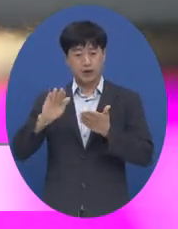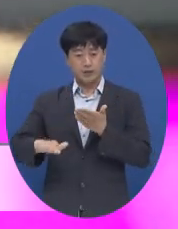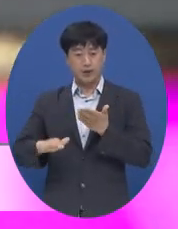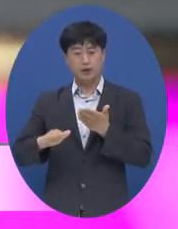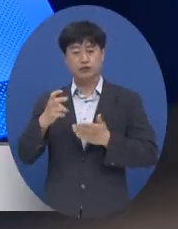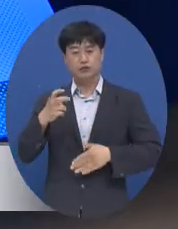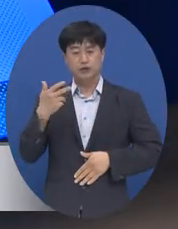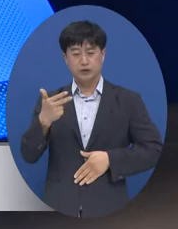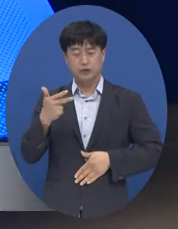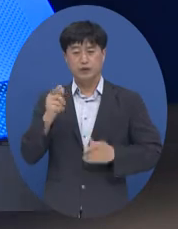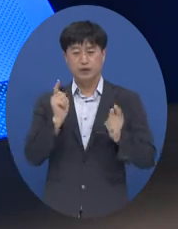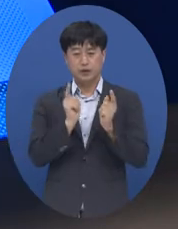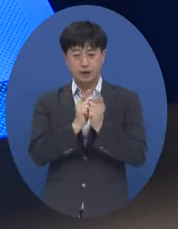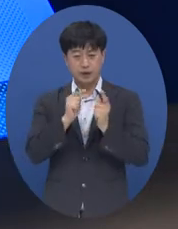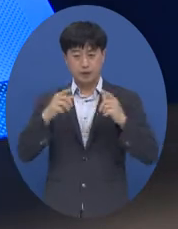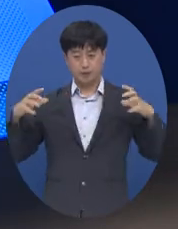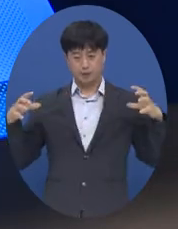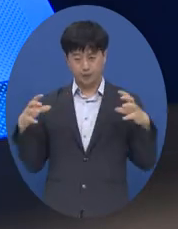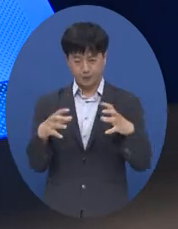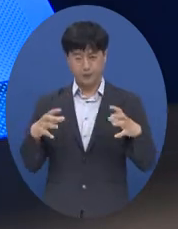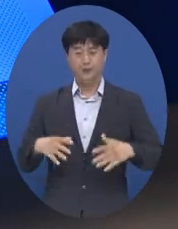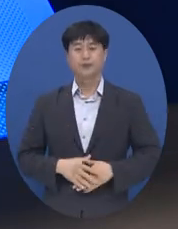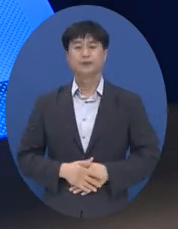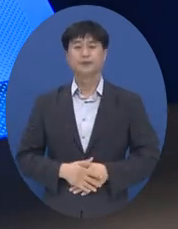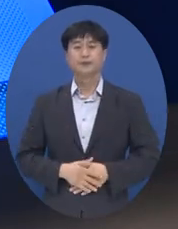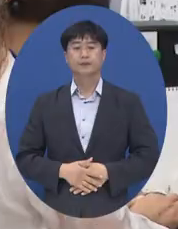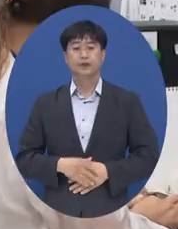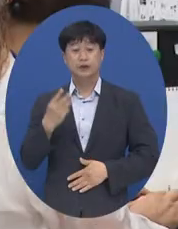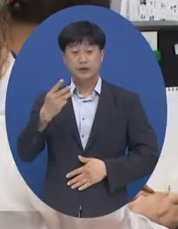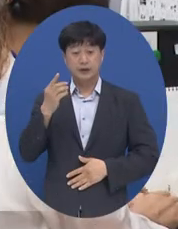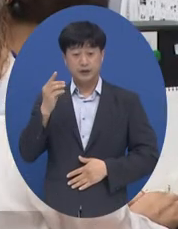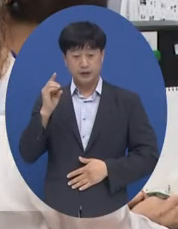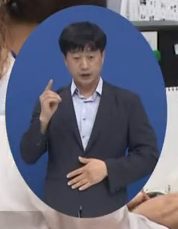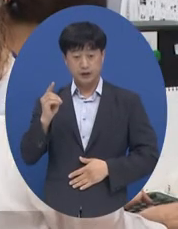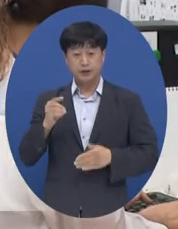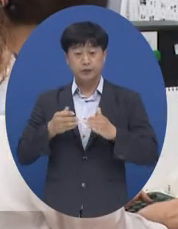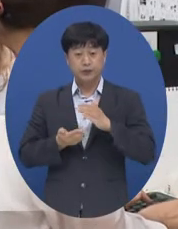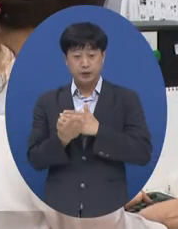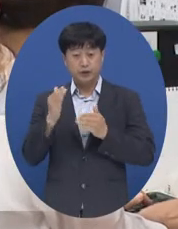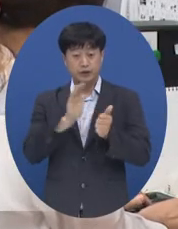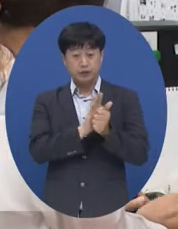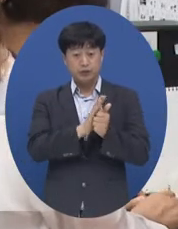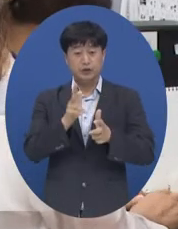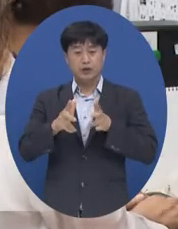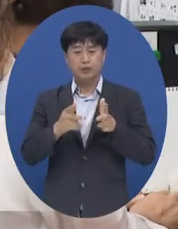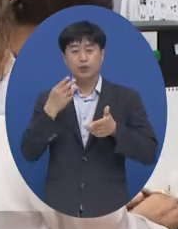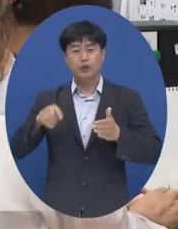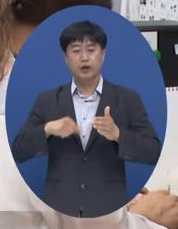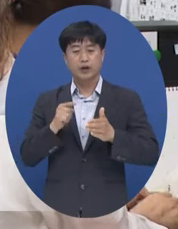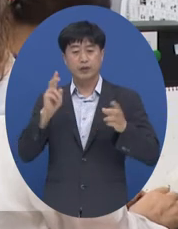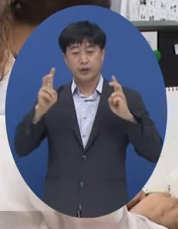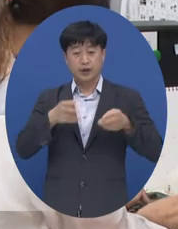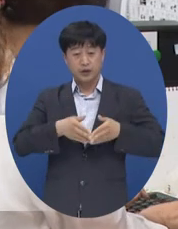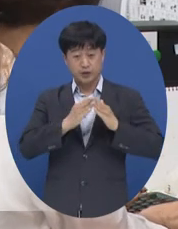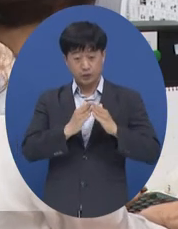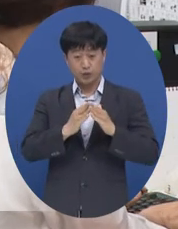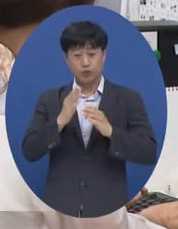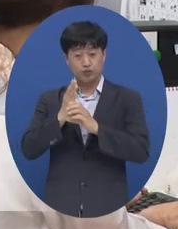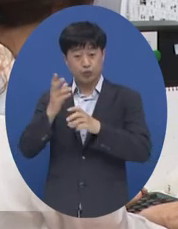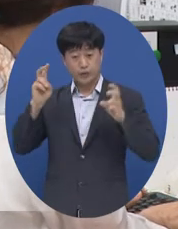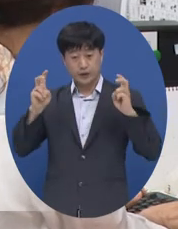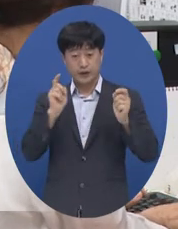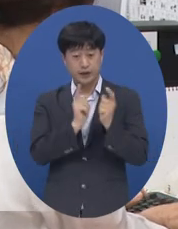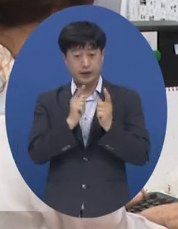지원했고 하반기에는 27개사를 모집합니다. 3D 프린팅 이제 제품화 지원 사업은 도내